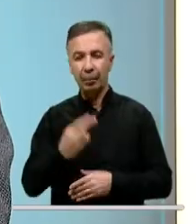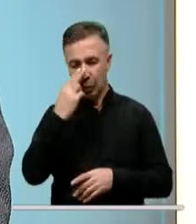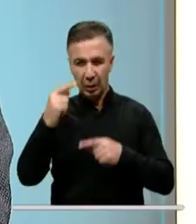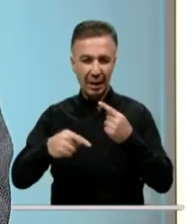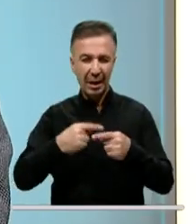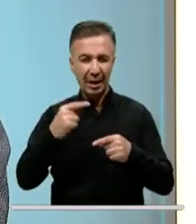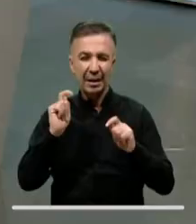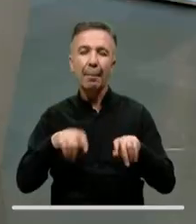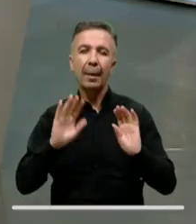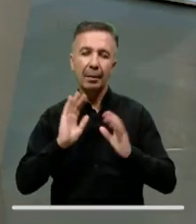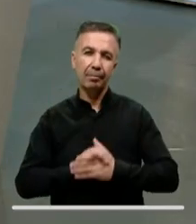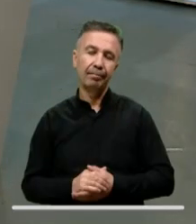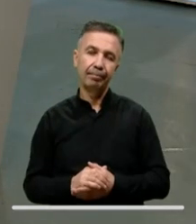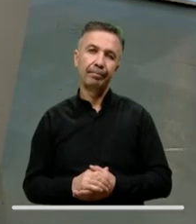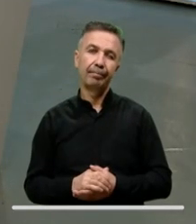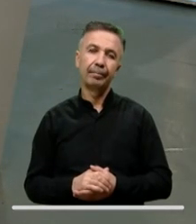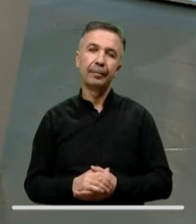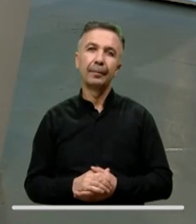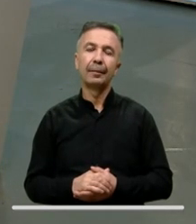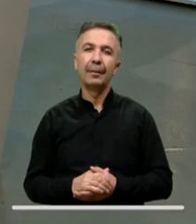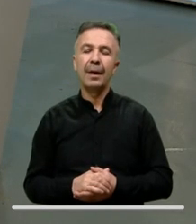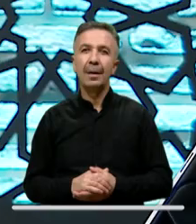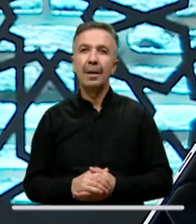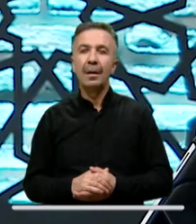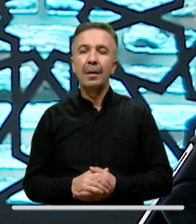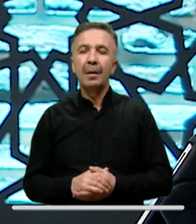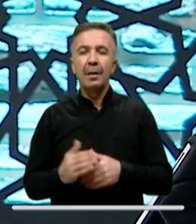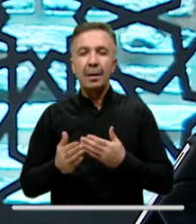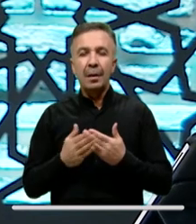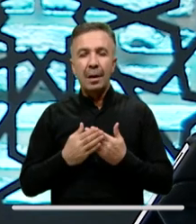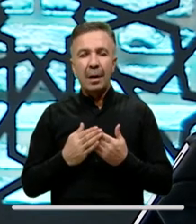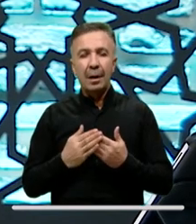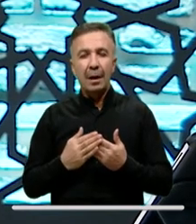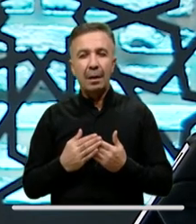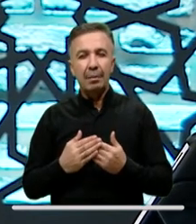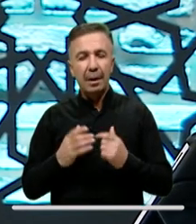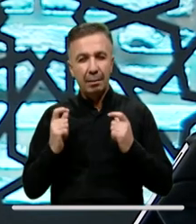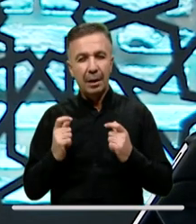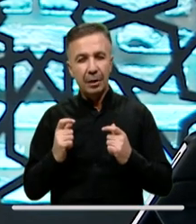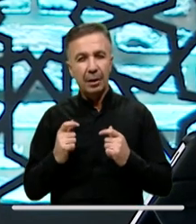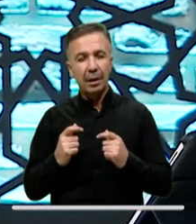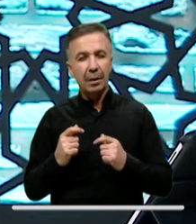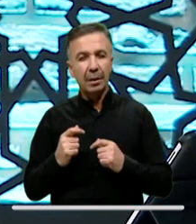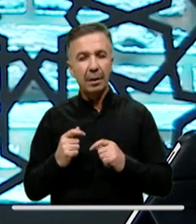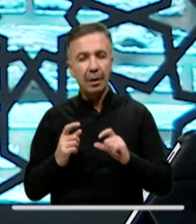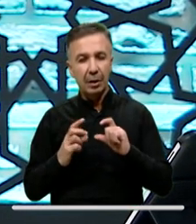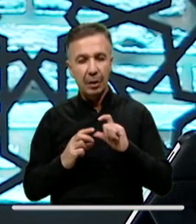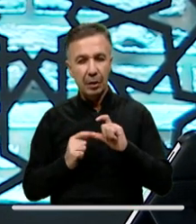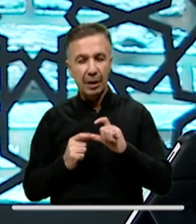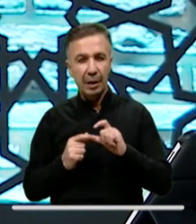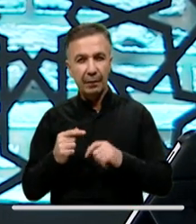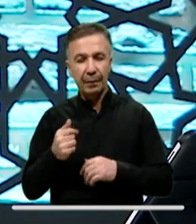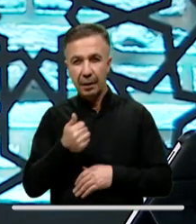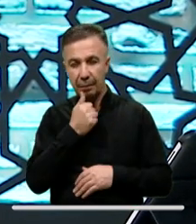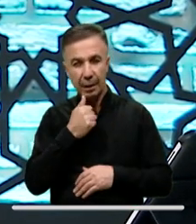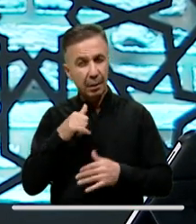haline getirmeyelim. Peki hocam. Teşekkür ederiz. İnşallah anlaşılmıştır. Kahramanmaraş'tan Şeref Bey telefon attığımızda. Tamam, aç. Hoş geldiniz Şeref